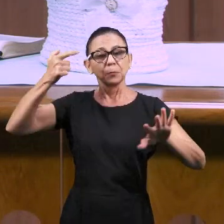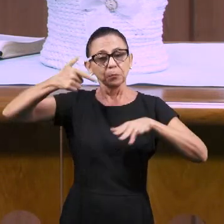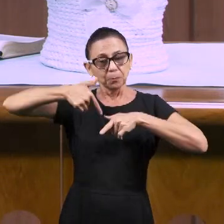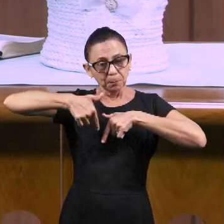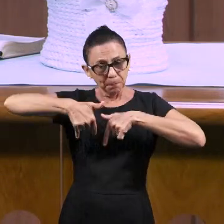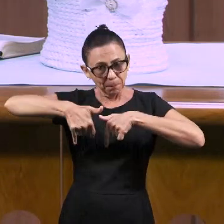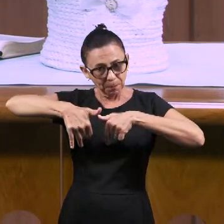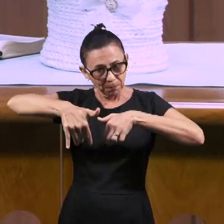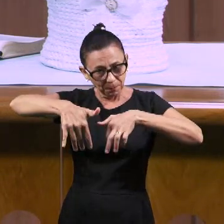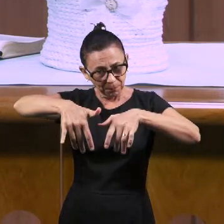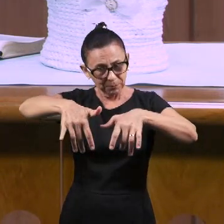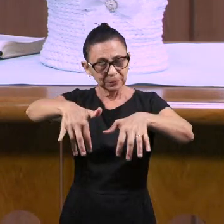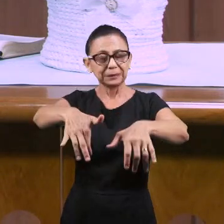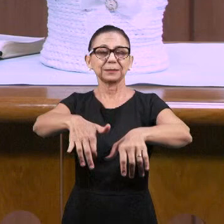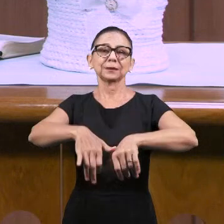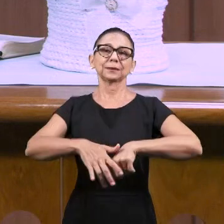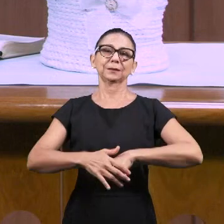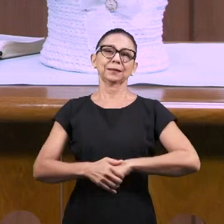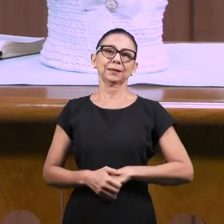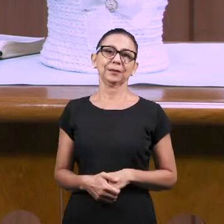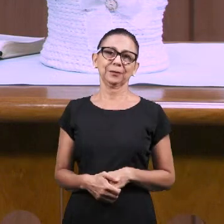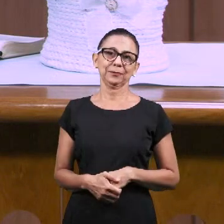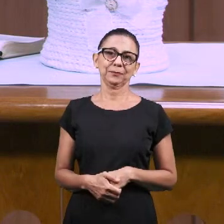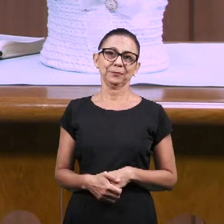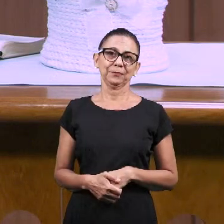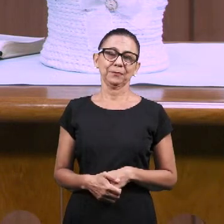ceux qu'elle fait.